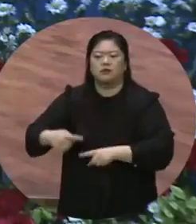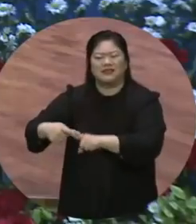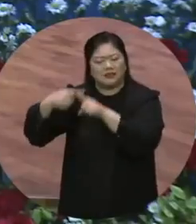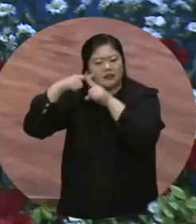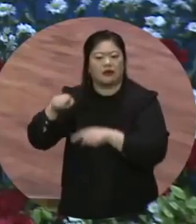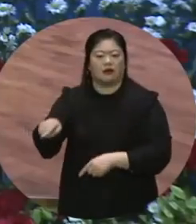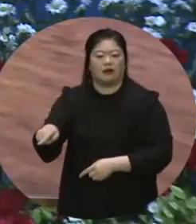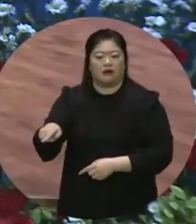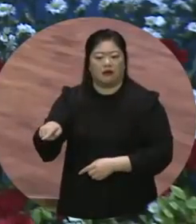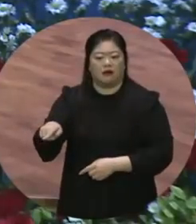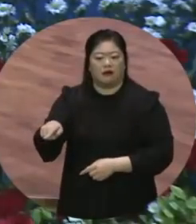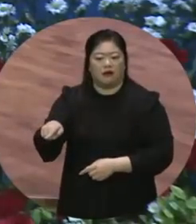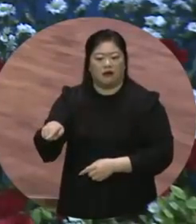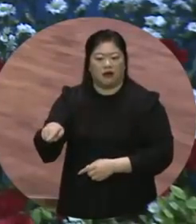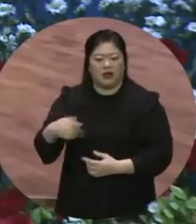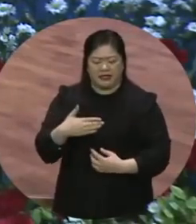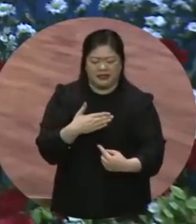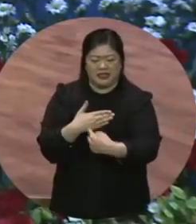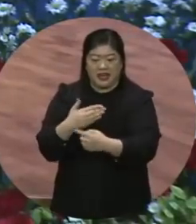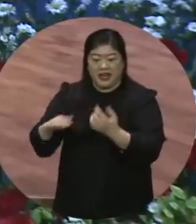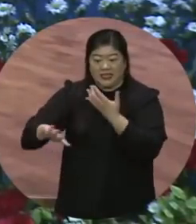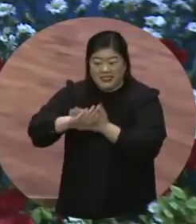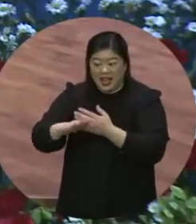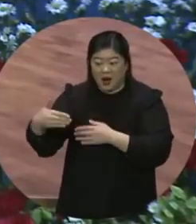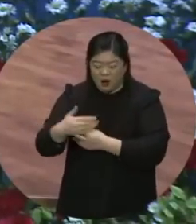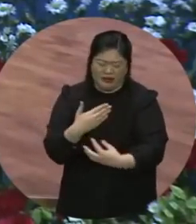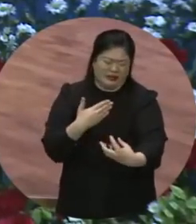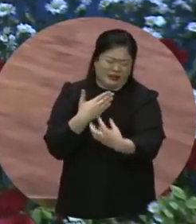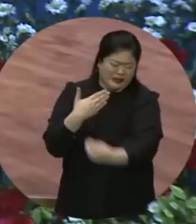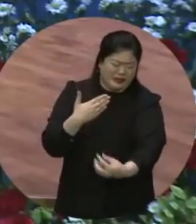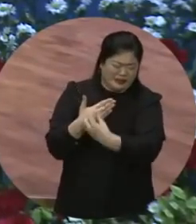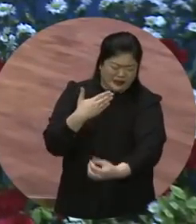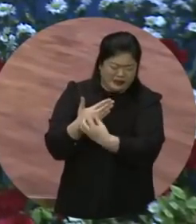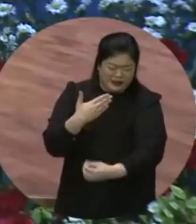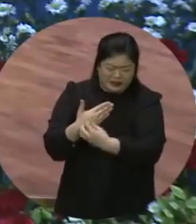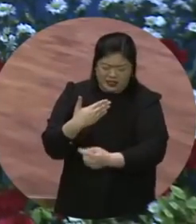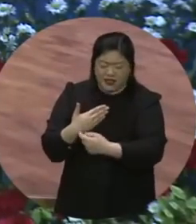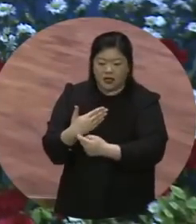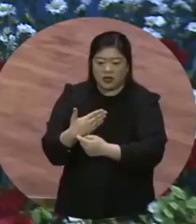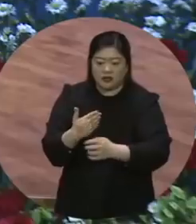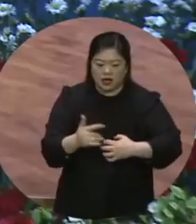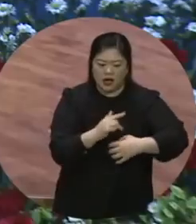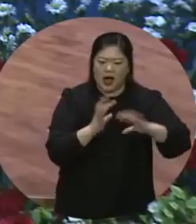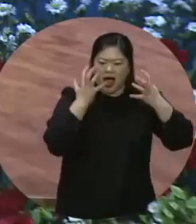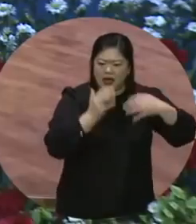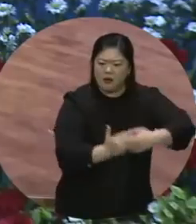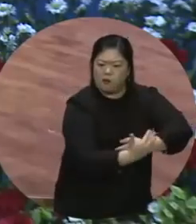몸을 줘가지고 그 몸을 쪼아먹더라. 얼마나 아파요. 그걸 다 새끼들이 다